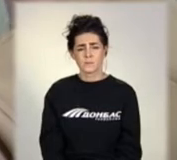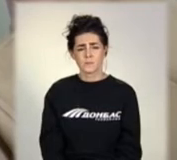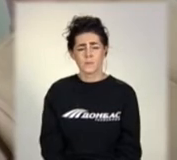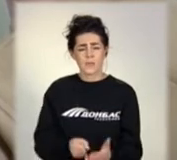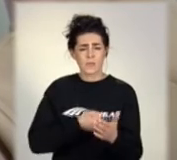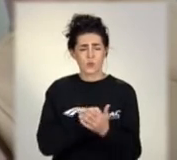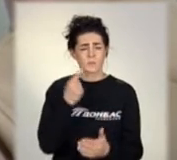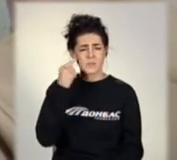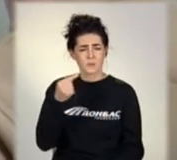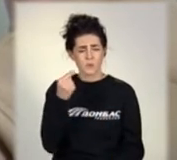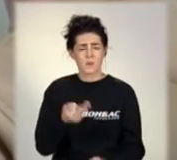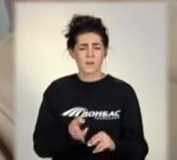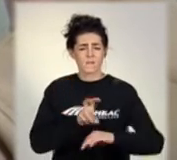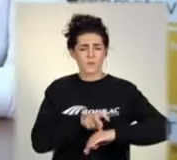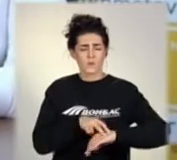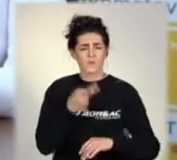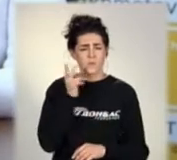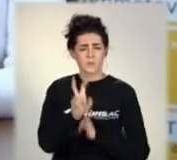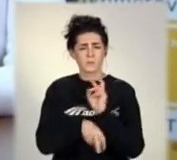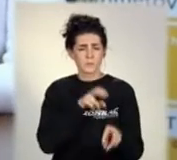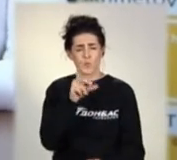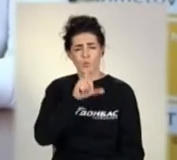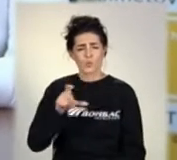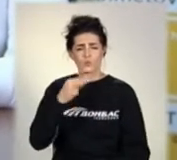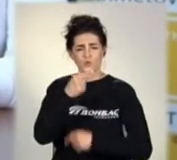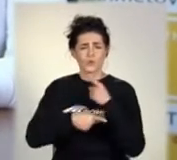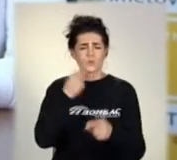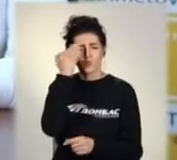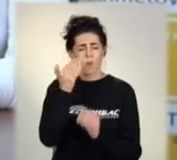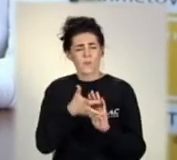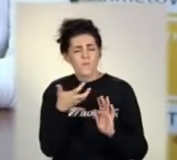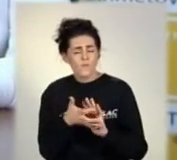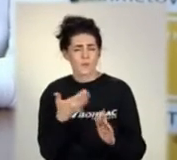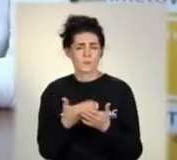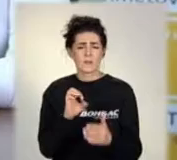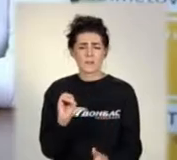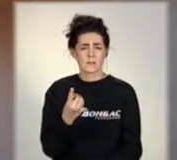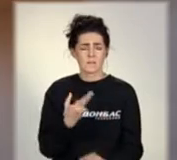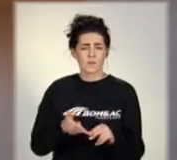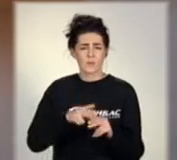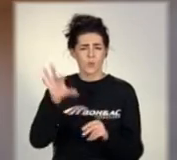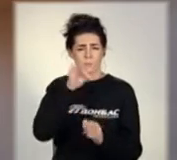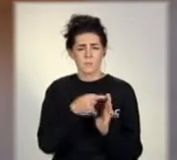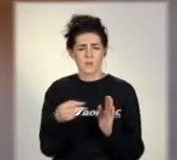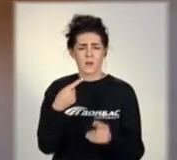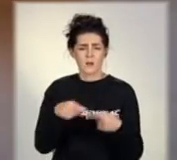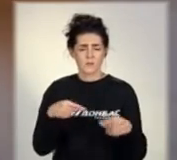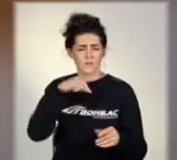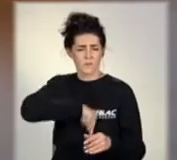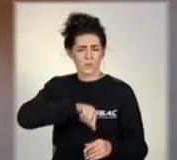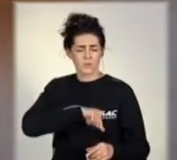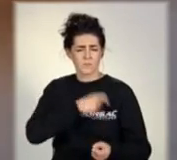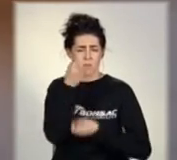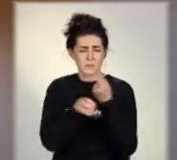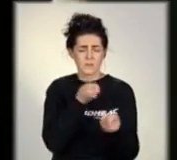До психологині Катерини Вепро дедалі частіше звертаються через безсоння. Та це не єдиний маркер негараздів із ментальним здоров'ям.